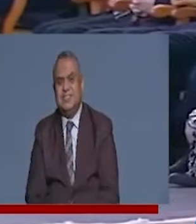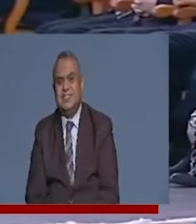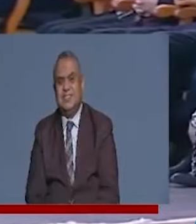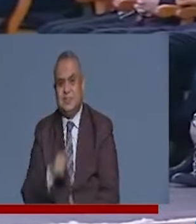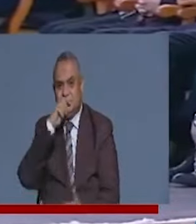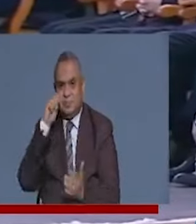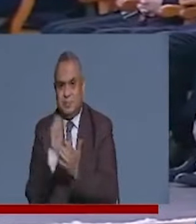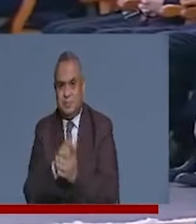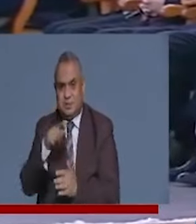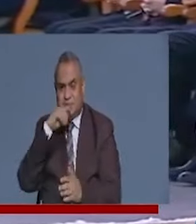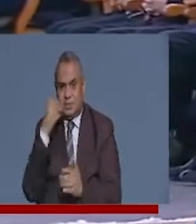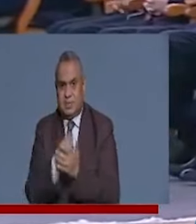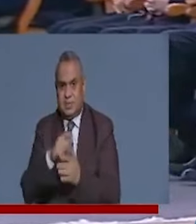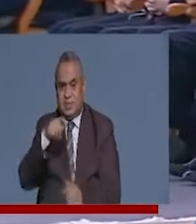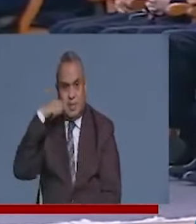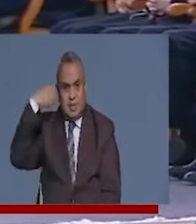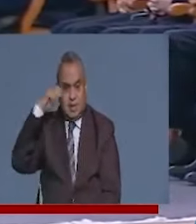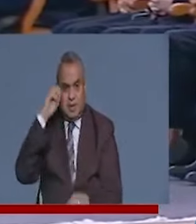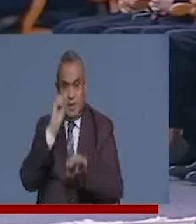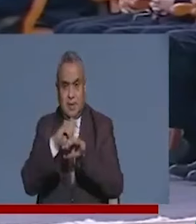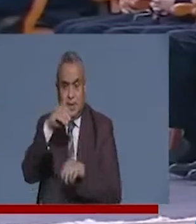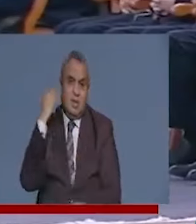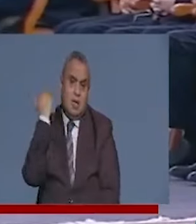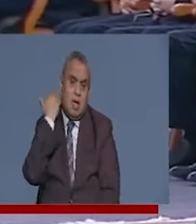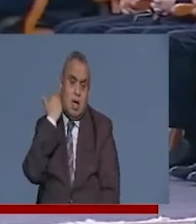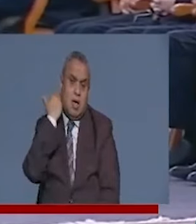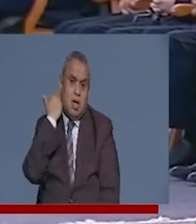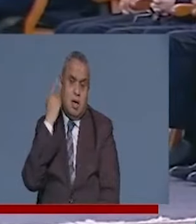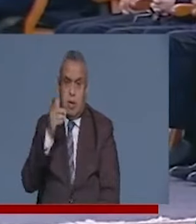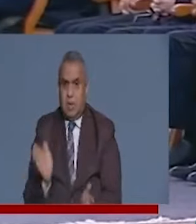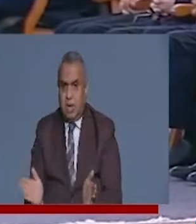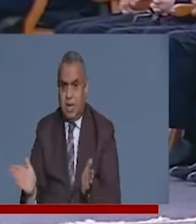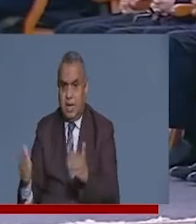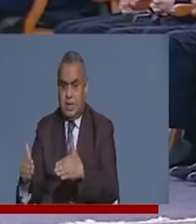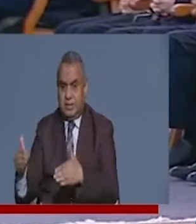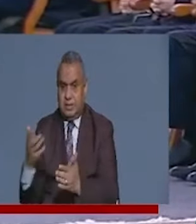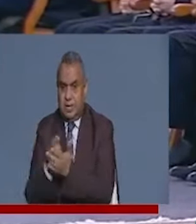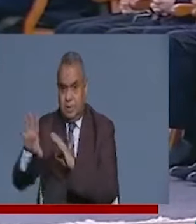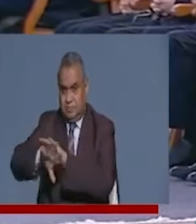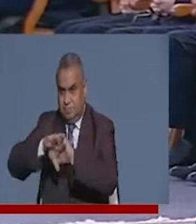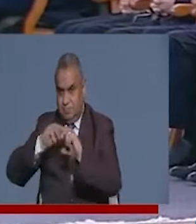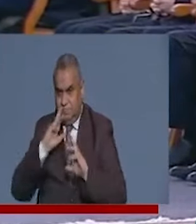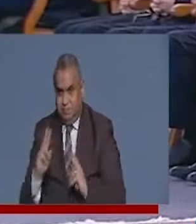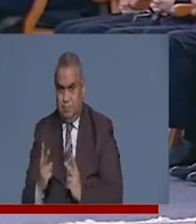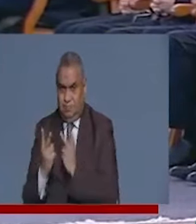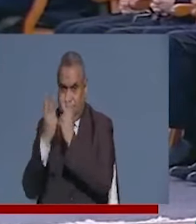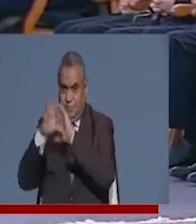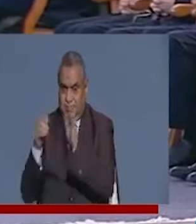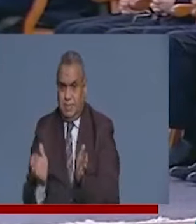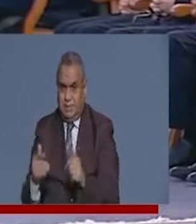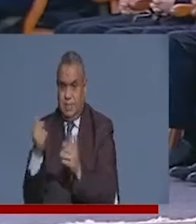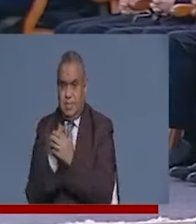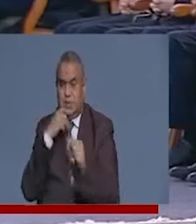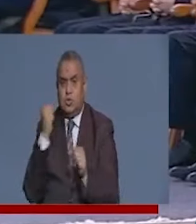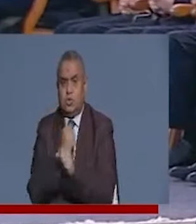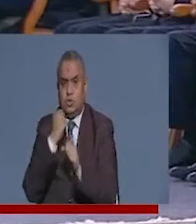تأكيدا هقول لحضرتك، هو الرقم الحالي، لأن الصندوق الحقيقة من ساعة ما اتطور، من ساعة ما أنشئ، احنا شغالين